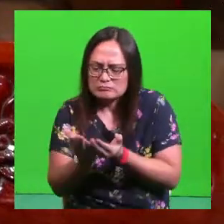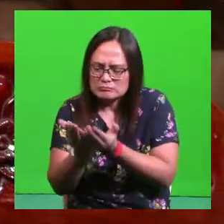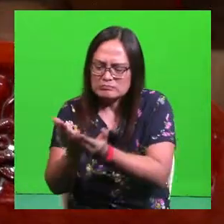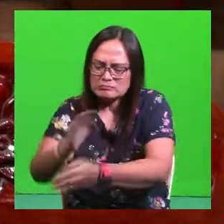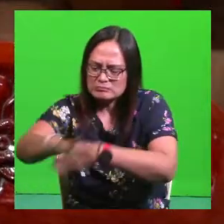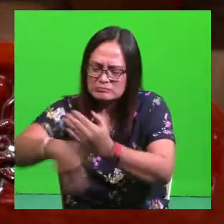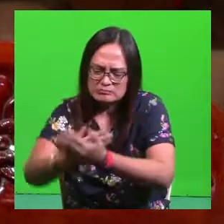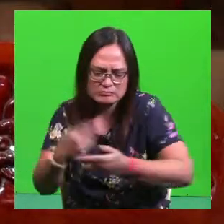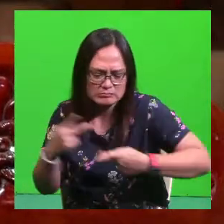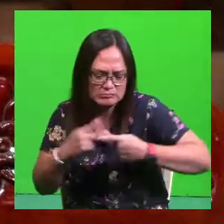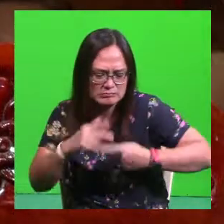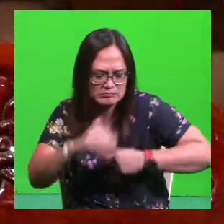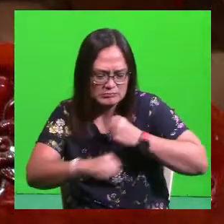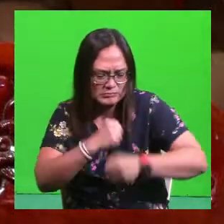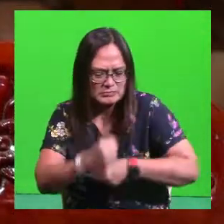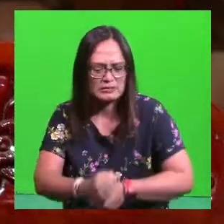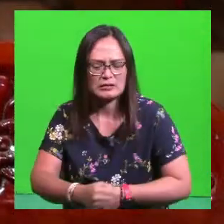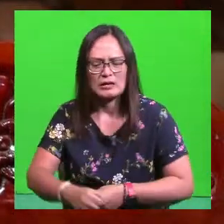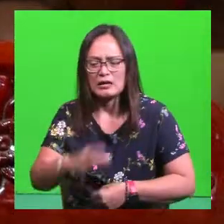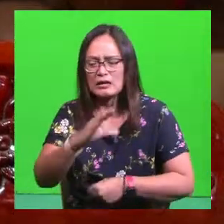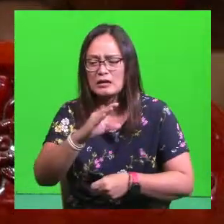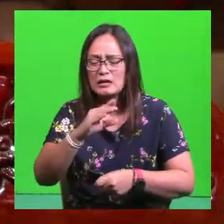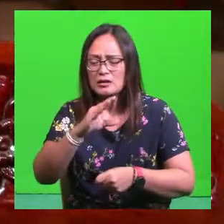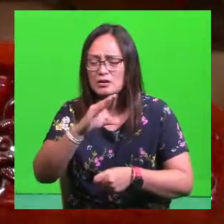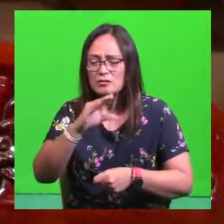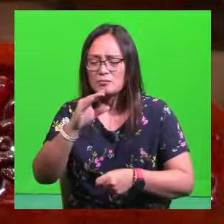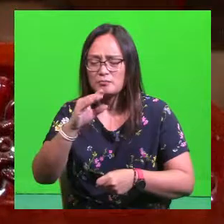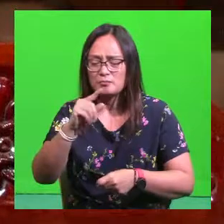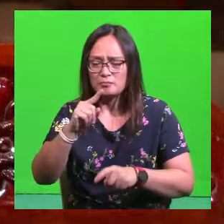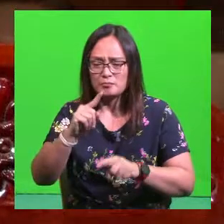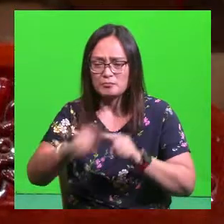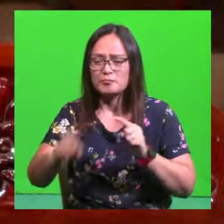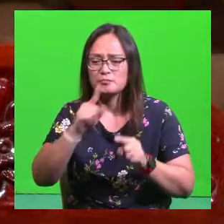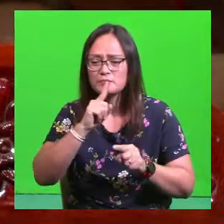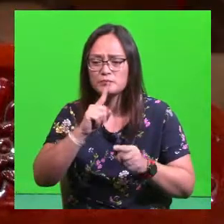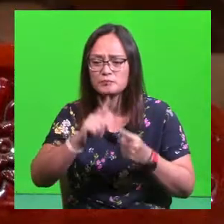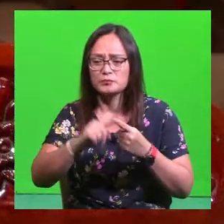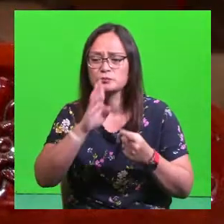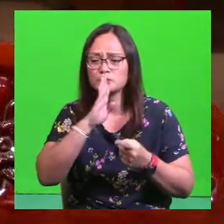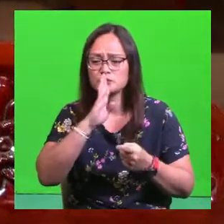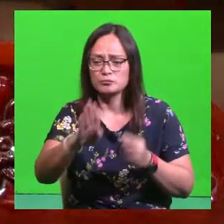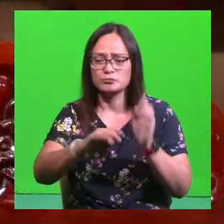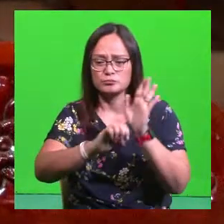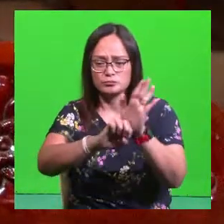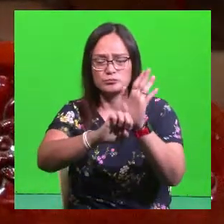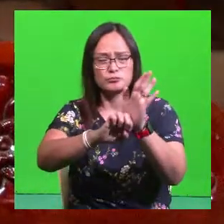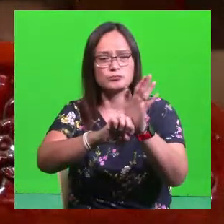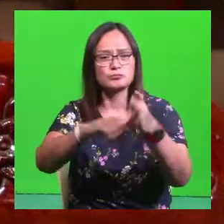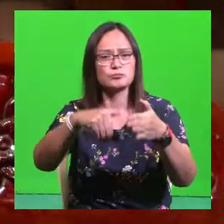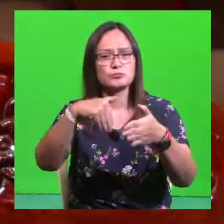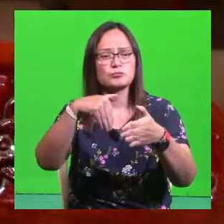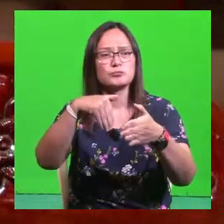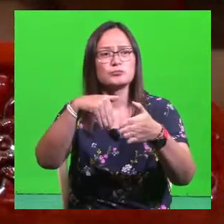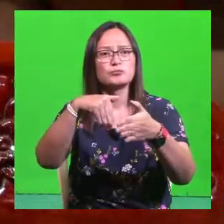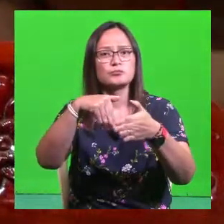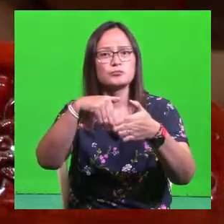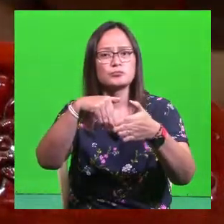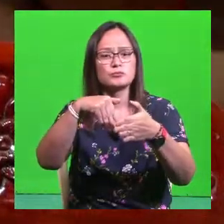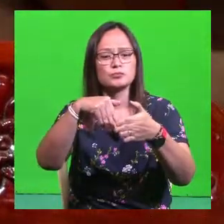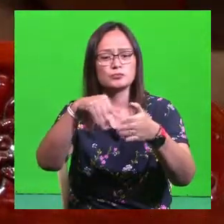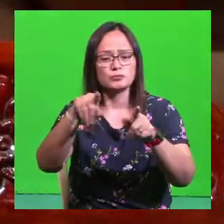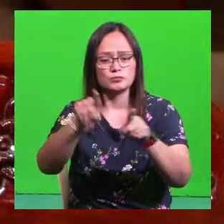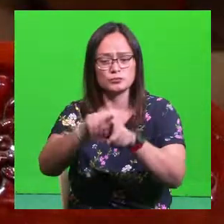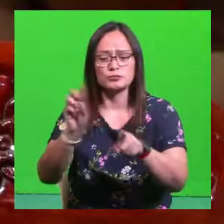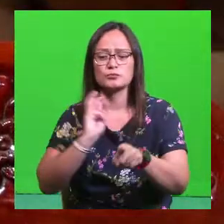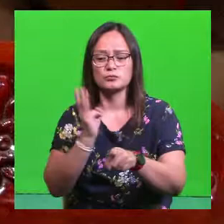ehemplo sa ating pagharap sa lahat ng sakit at sa lahat ng